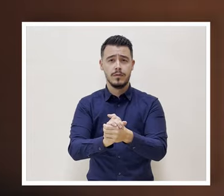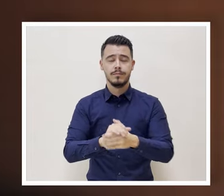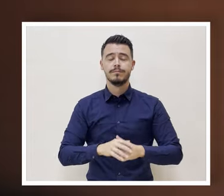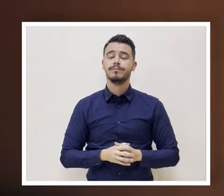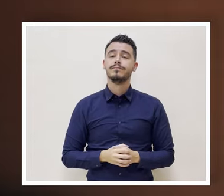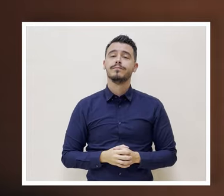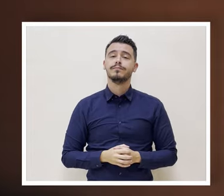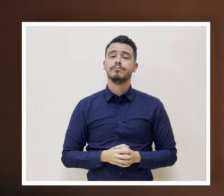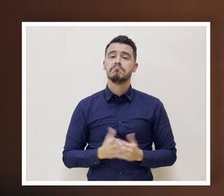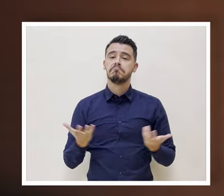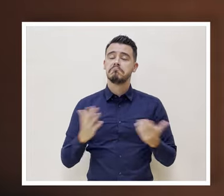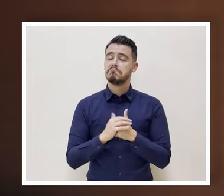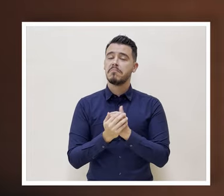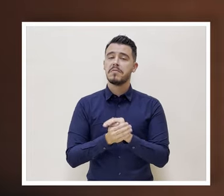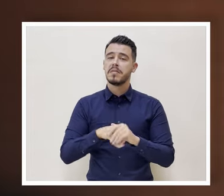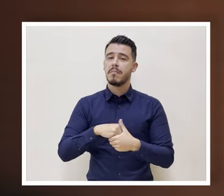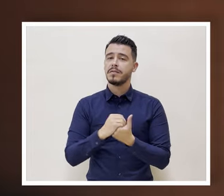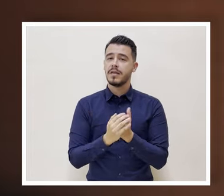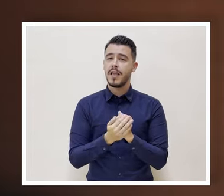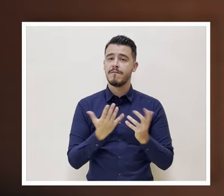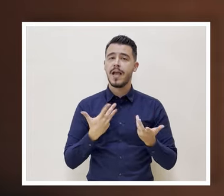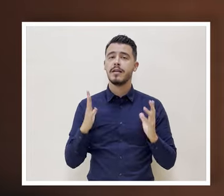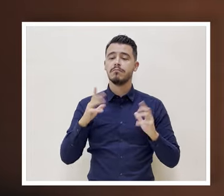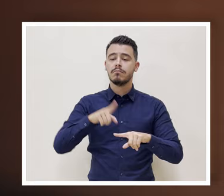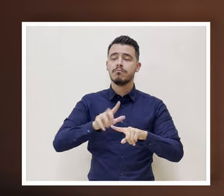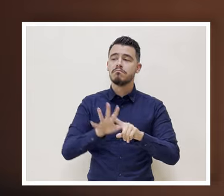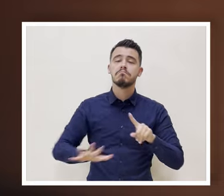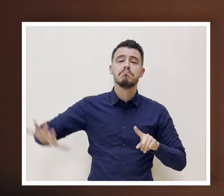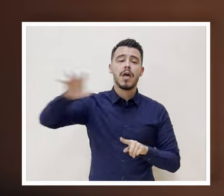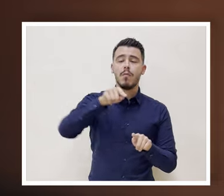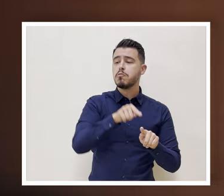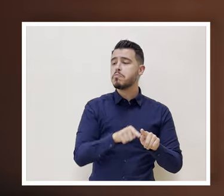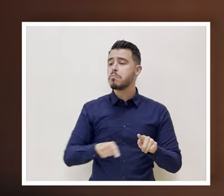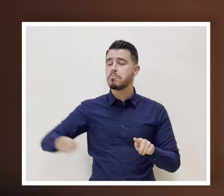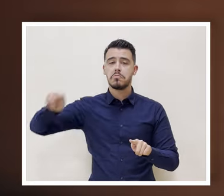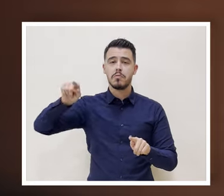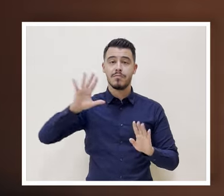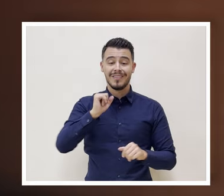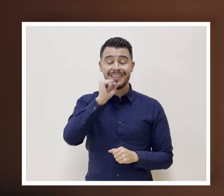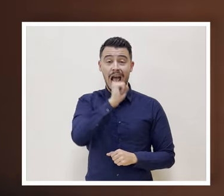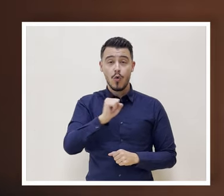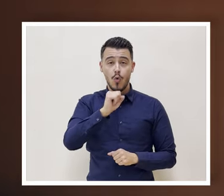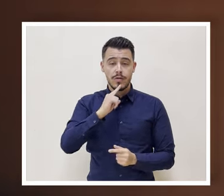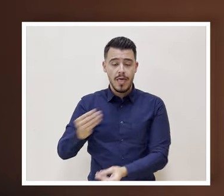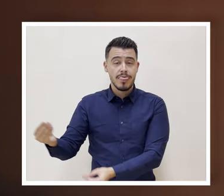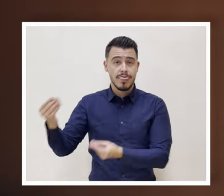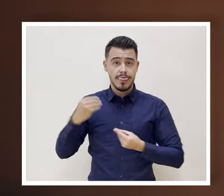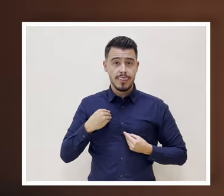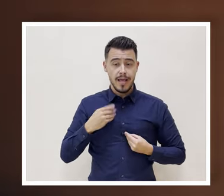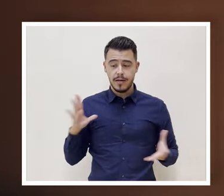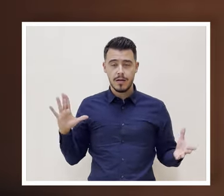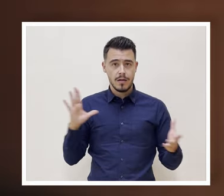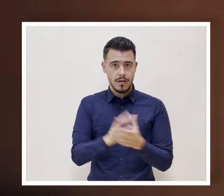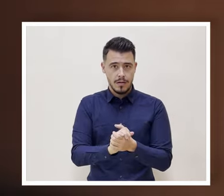Ανεξάρτητα από την τοπική, χρονική και ιστορική τοποθέτησή τους, τα τραγούδια γίνονται αναπόσπαστο κομμάτι